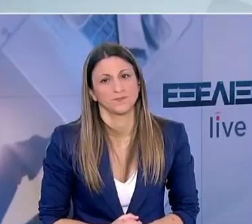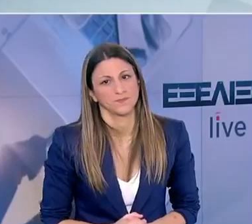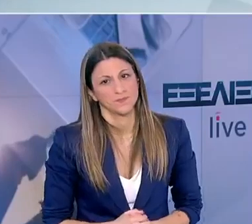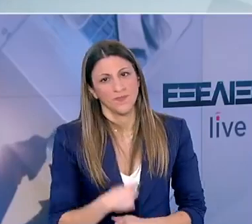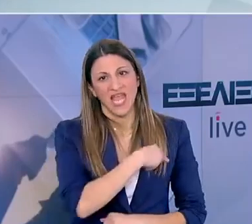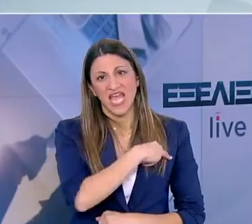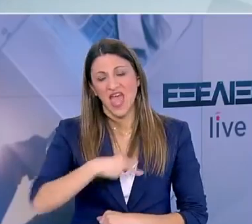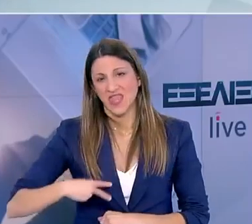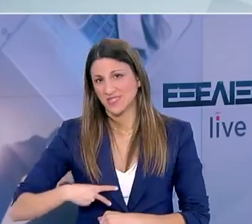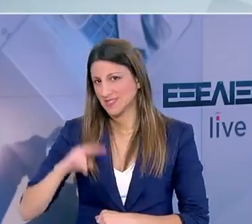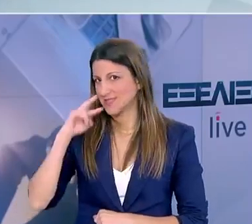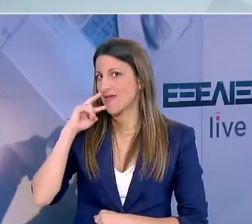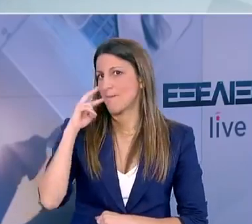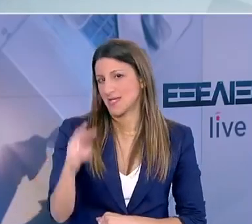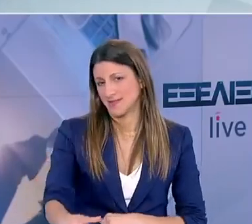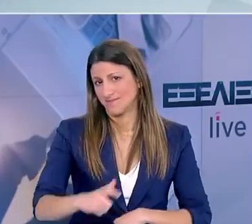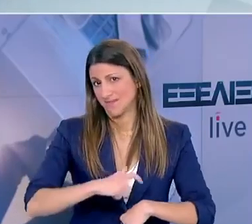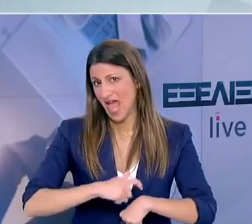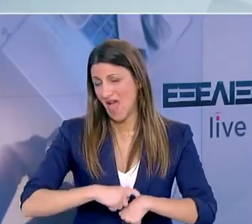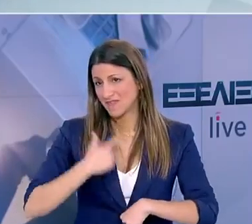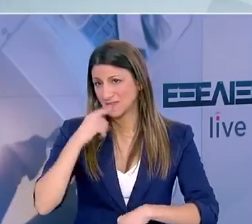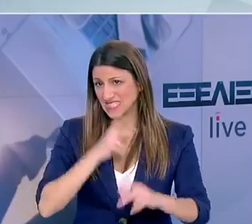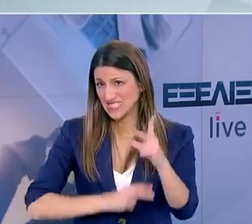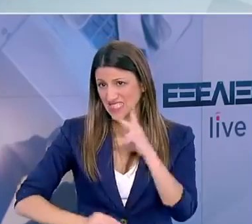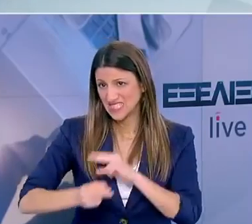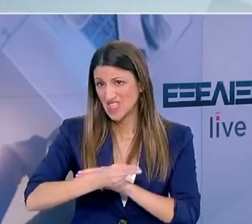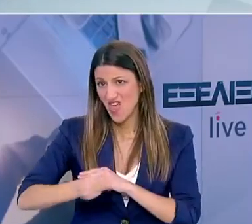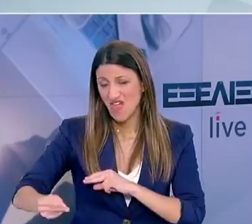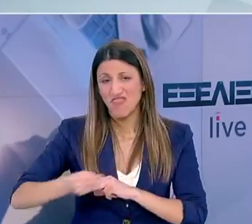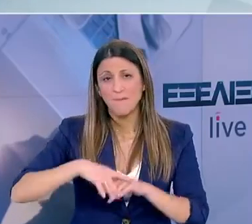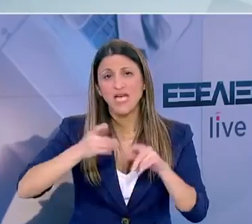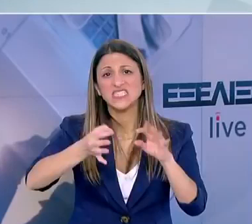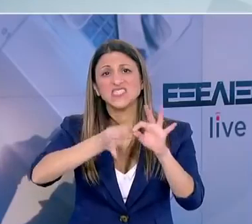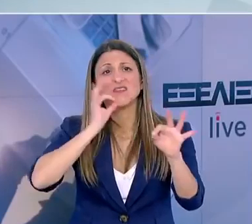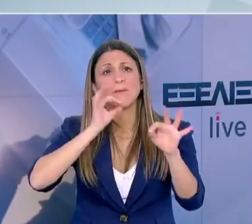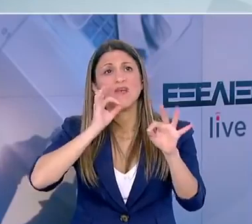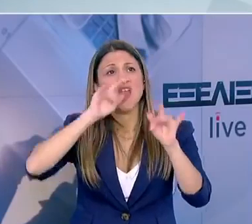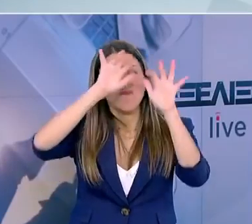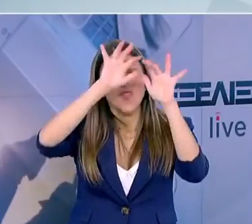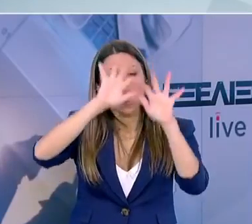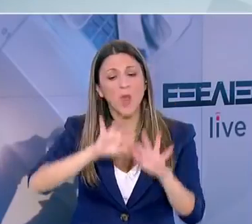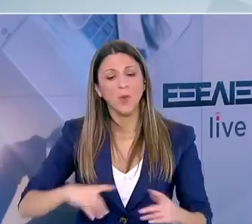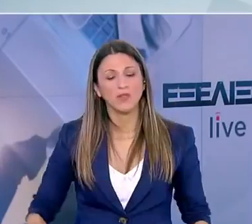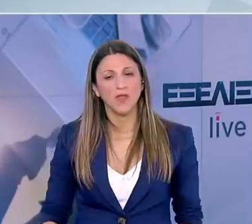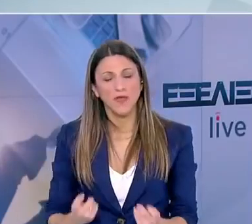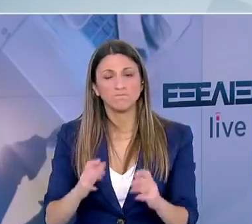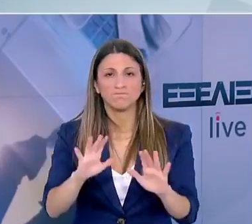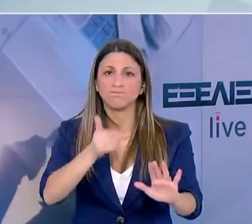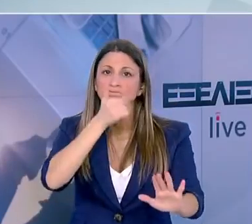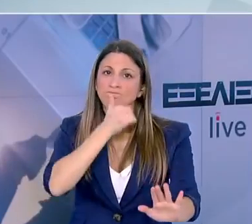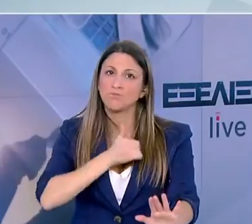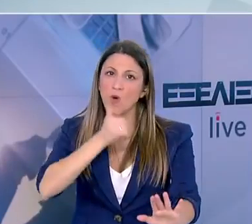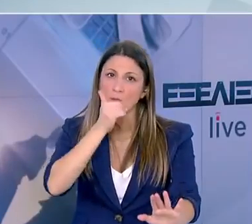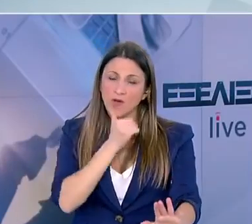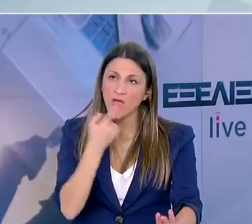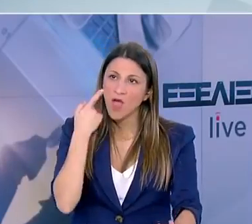Νομίζω είναι νωρίς να πούμε για τέτοια μέτρα για το φθινόπωρο. Πρέπει να περιμένουμε απομονετικά να δούμε πώς θα εξελιχθεί η κατάσταση στις υπόλοιπες χώρες. Κάθε χώρα έχει